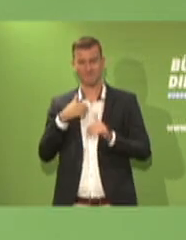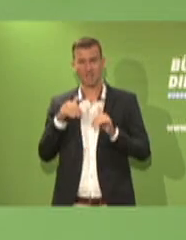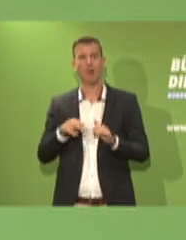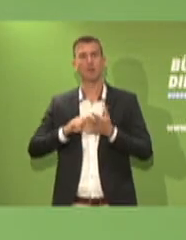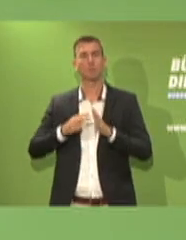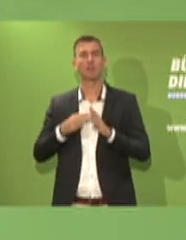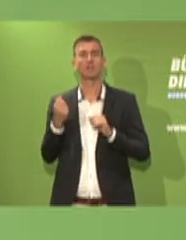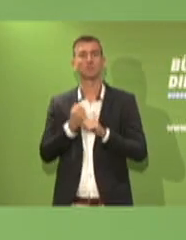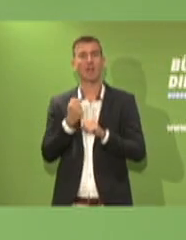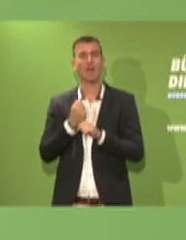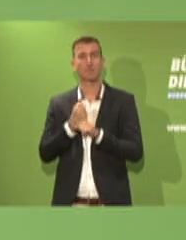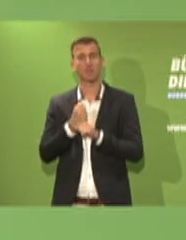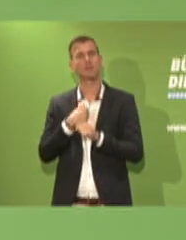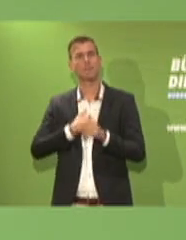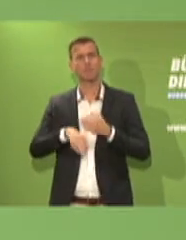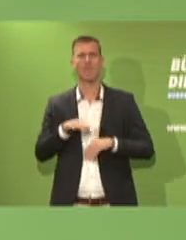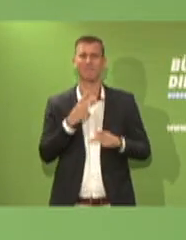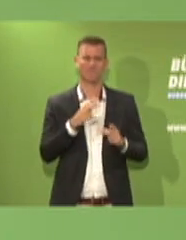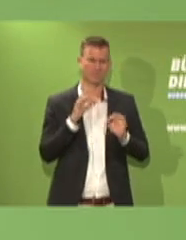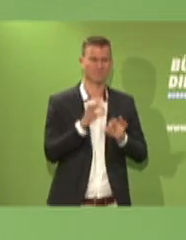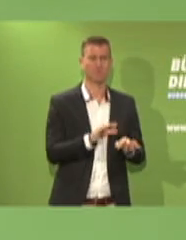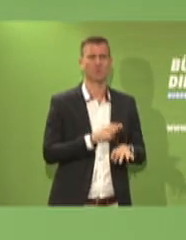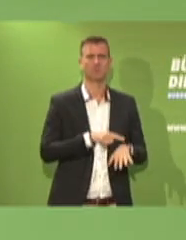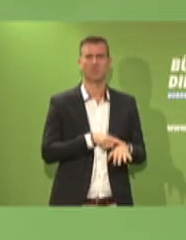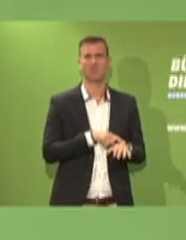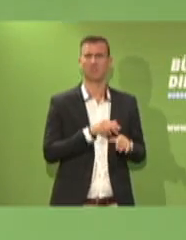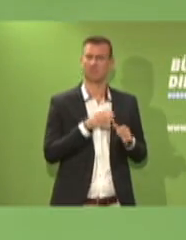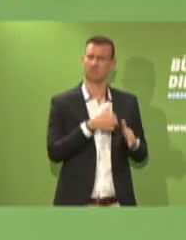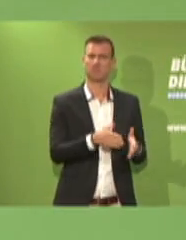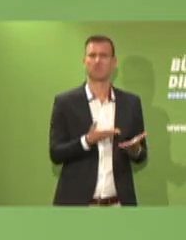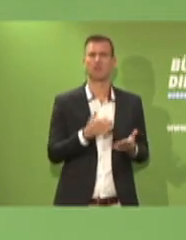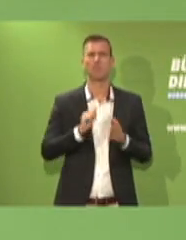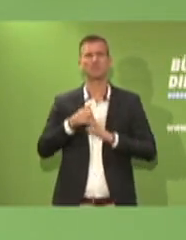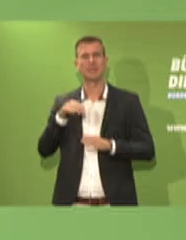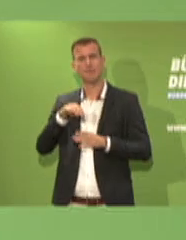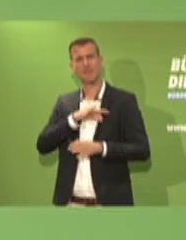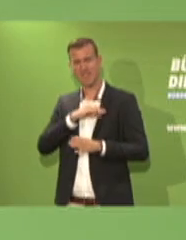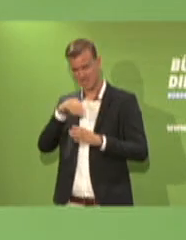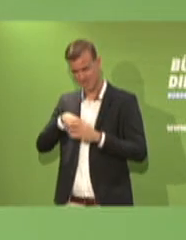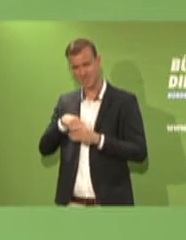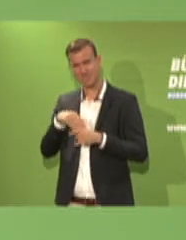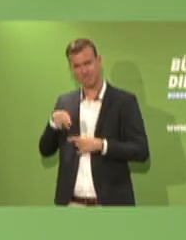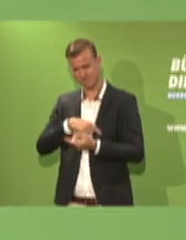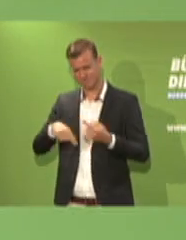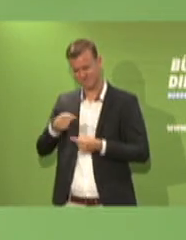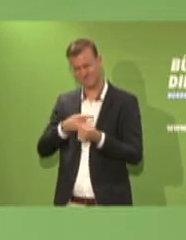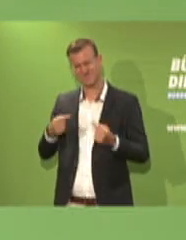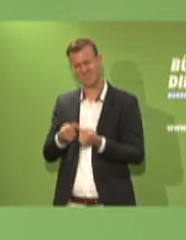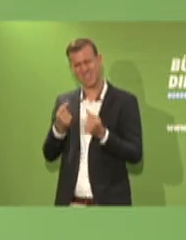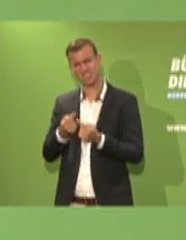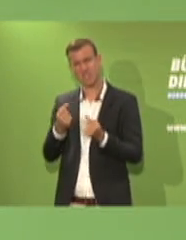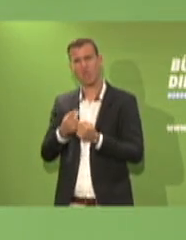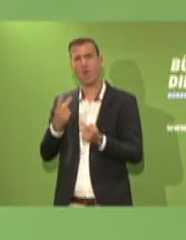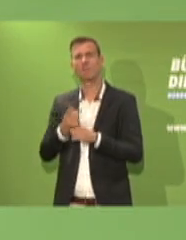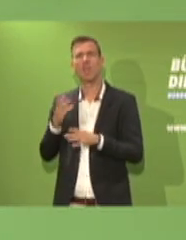politischen Arbeit vor Ort investieren sollte. Denn meist ziehen solche innerparteilichen Streitereien über Wochen hin, lähmen